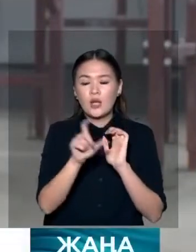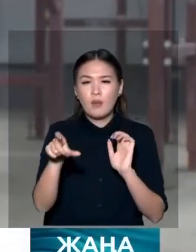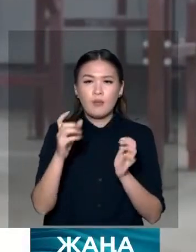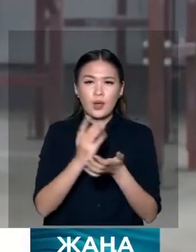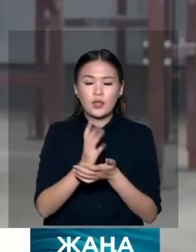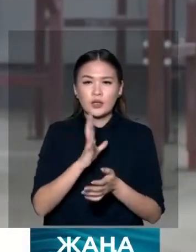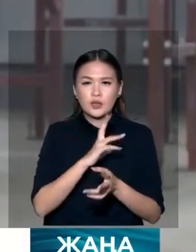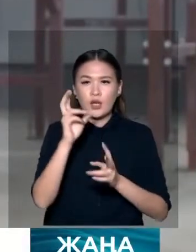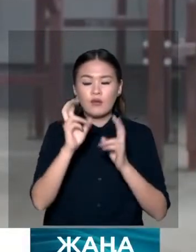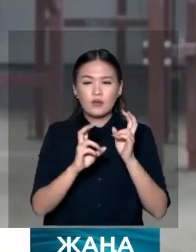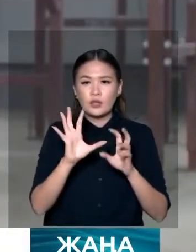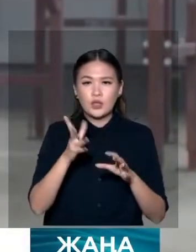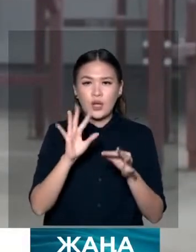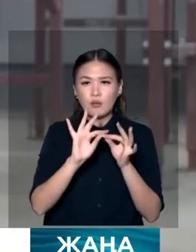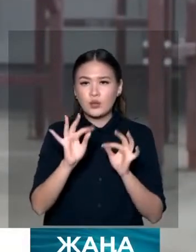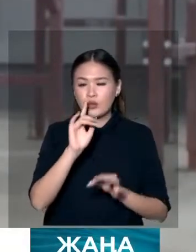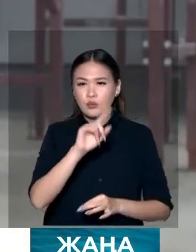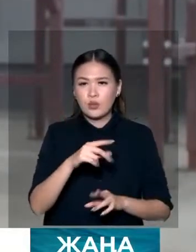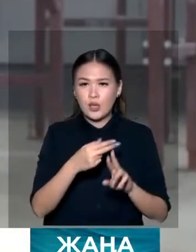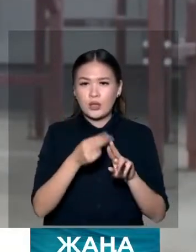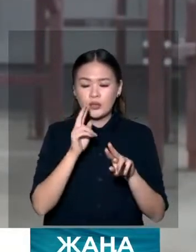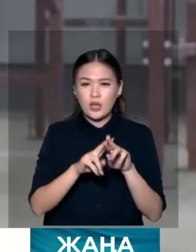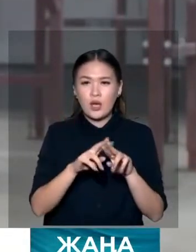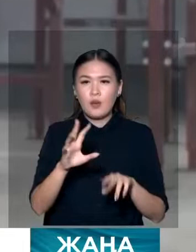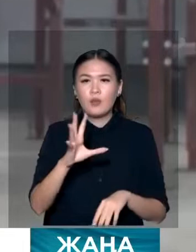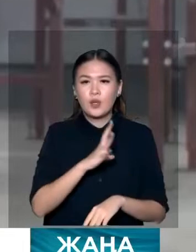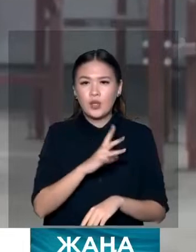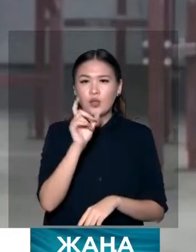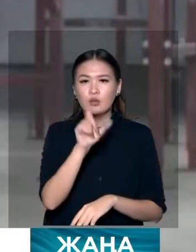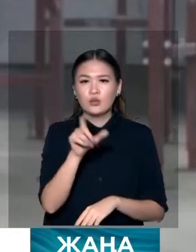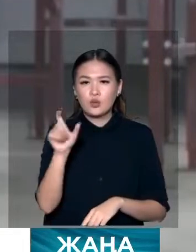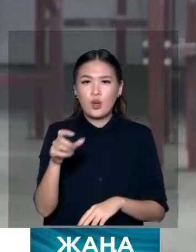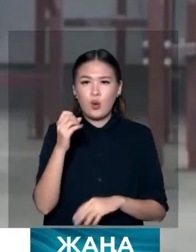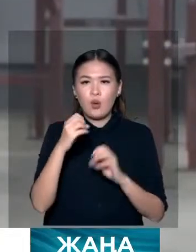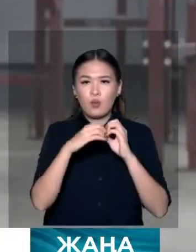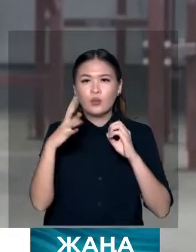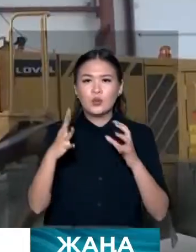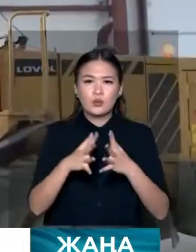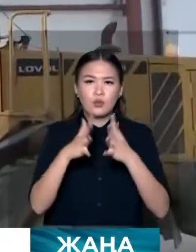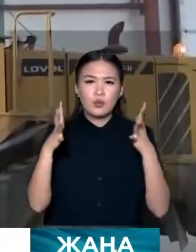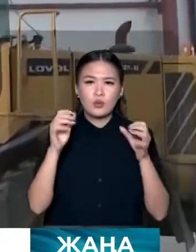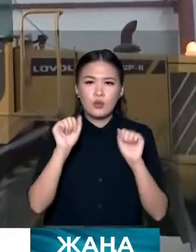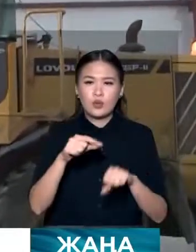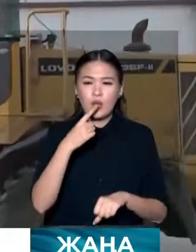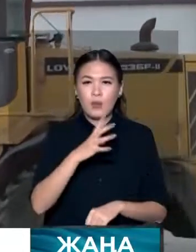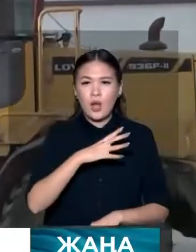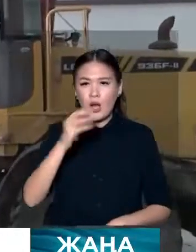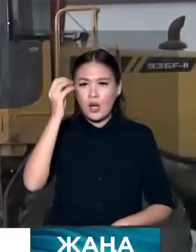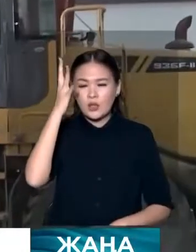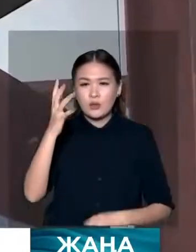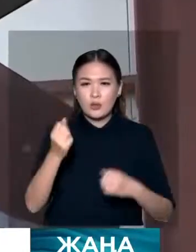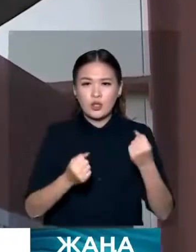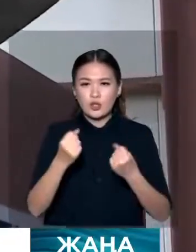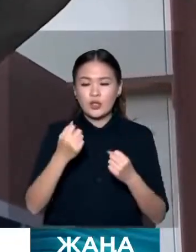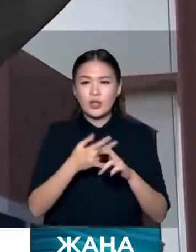зауыт автоматтандырылмаған болса, онда қызметкерлердің қажеттілігі 10 немесе 15 есе көп болар еді. Ақылды машиналар мен